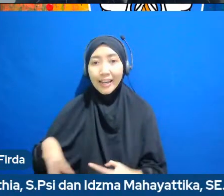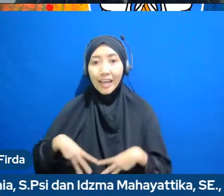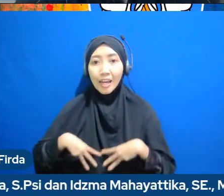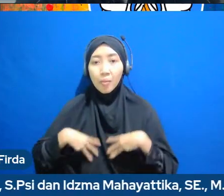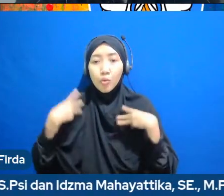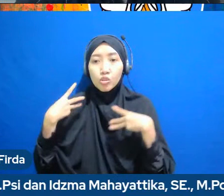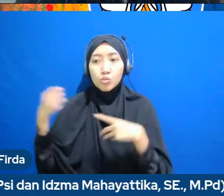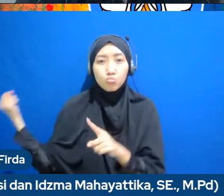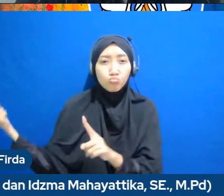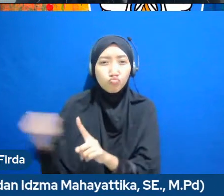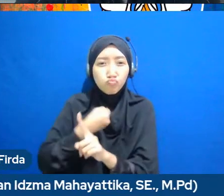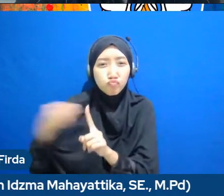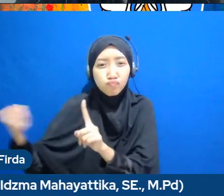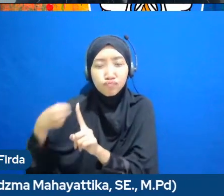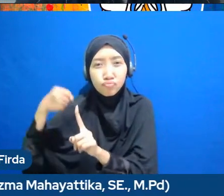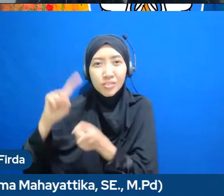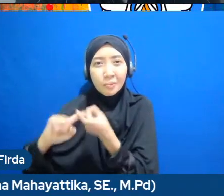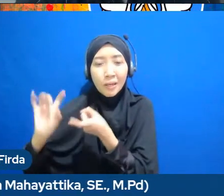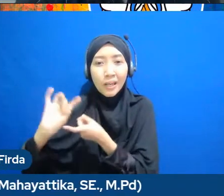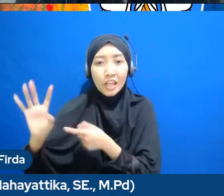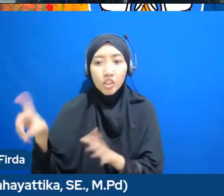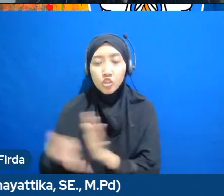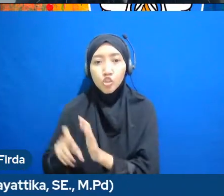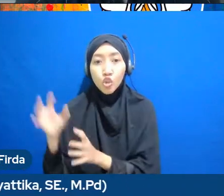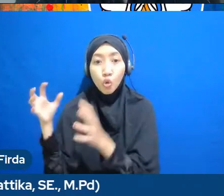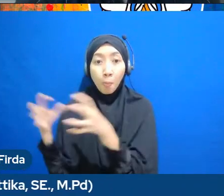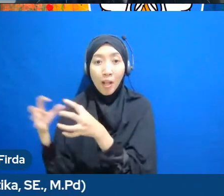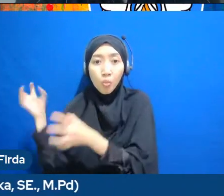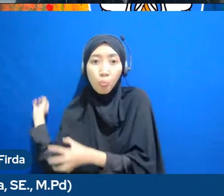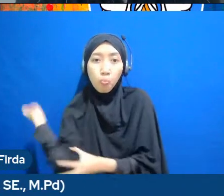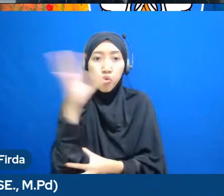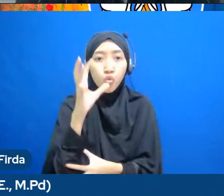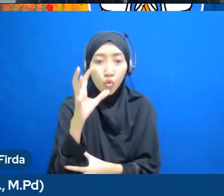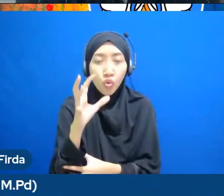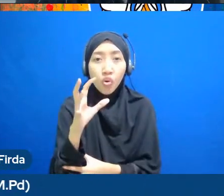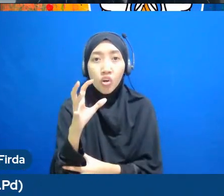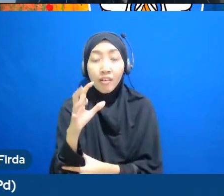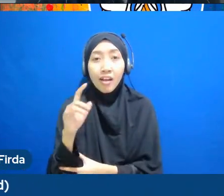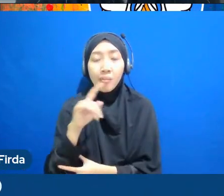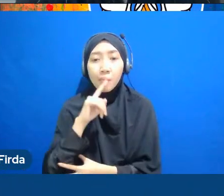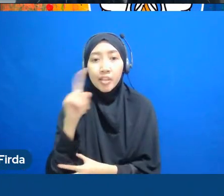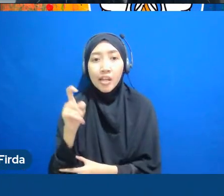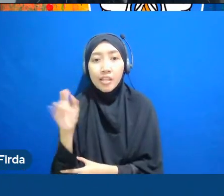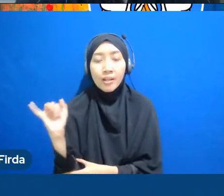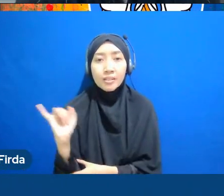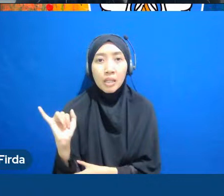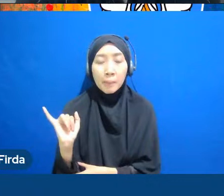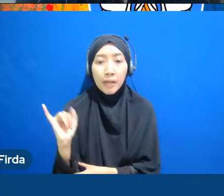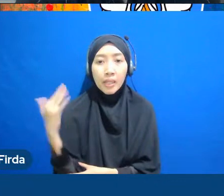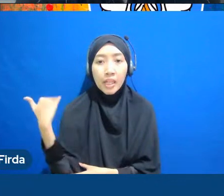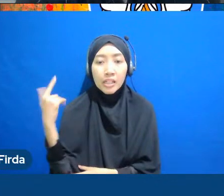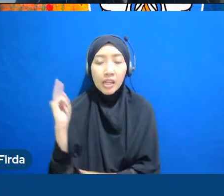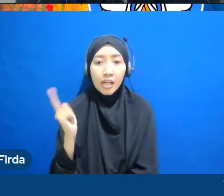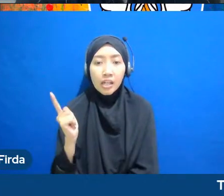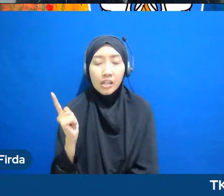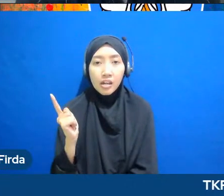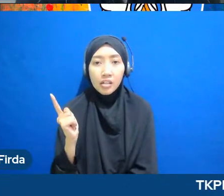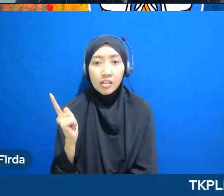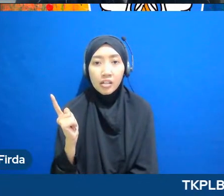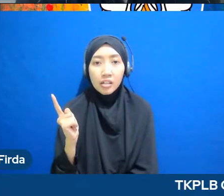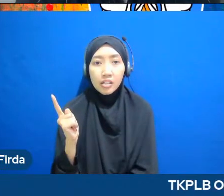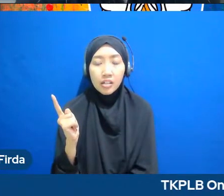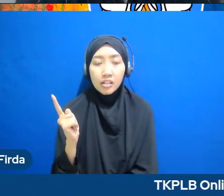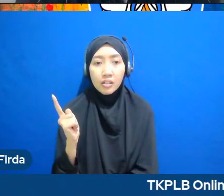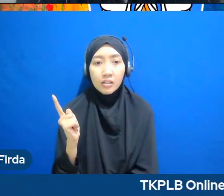lain. Contohnya melempar batu ke temannya. Ini juga pertanyaan yang sama. Tadi ada